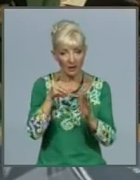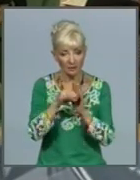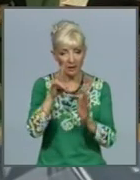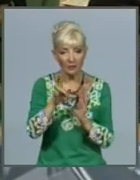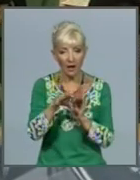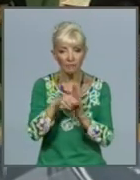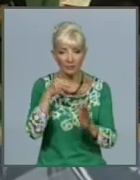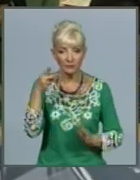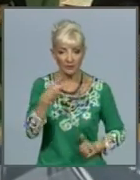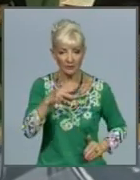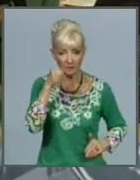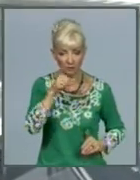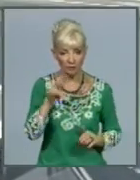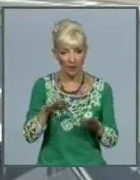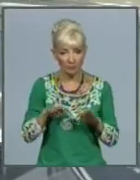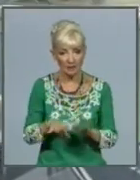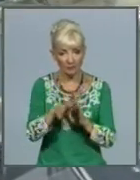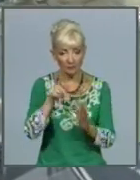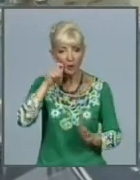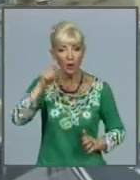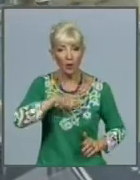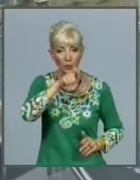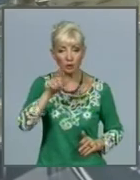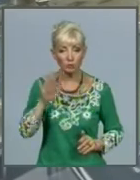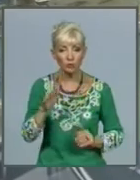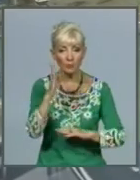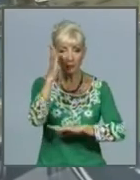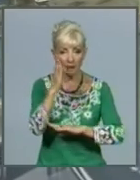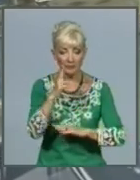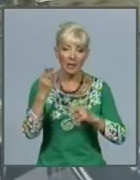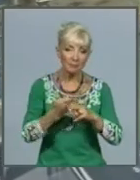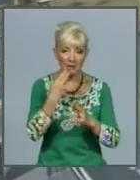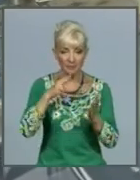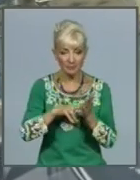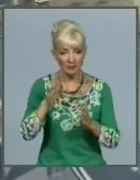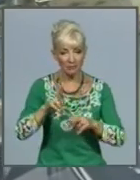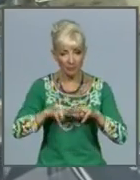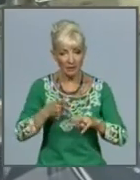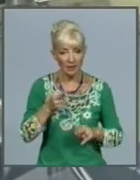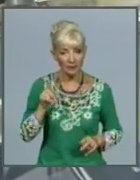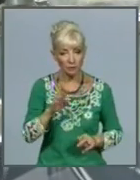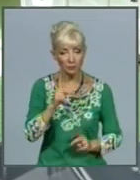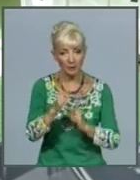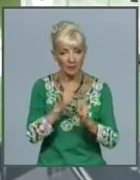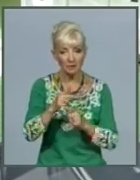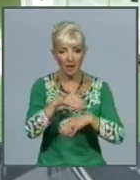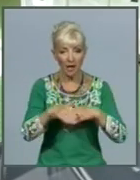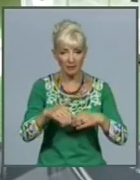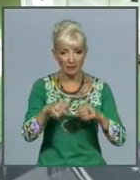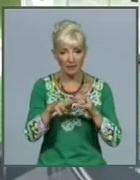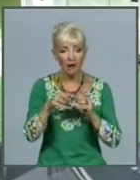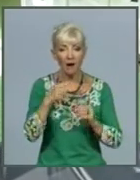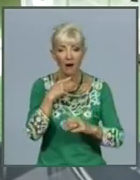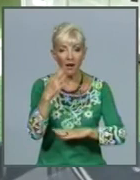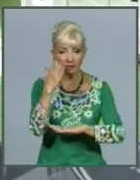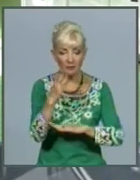на місцевих виборах українці зможуть проголосувати без прописки в паспорті. Для того, щоб змінити адресу голосування, необхідно звернутися до